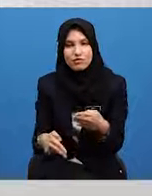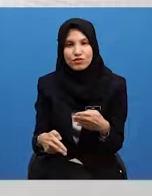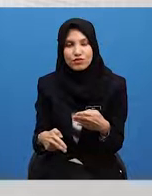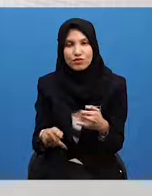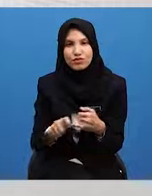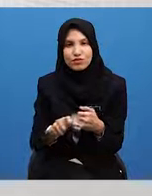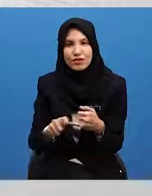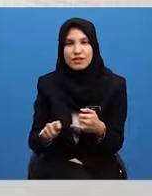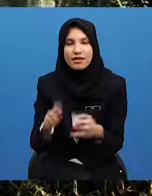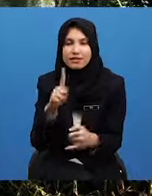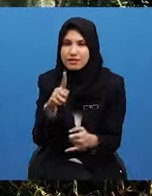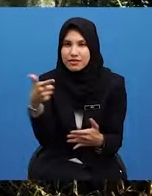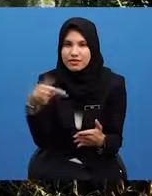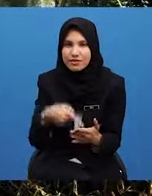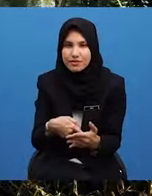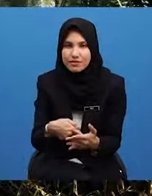lagi.